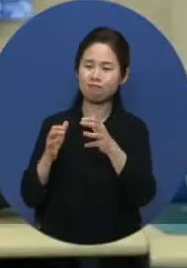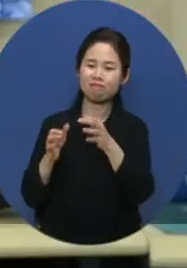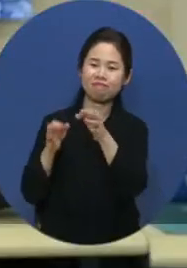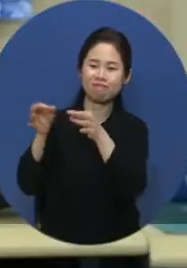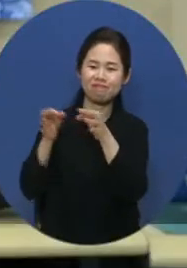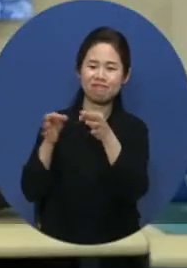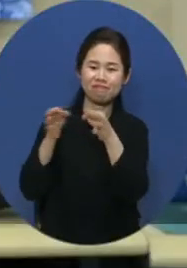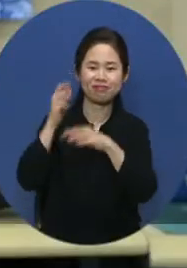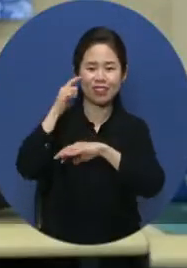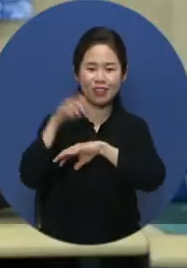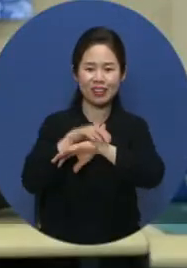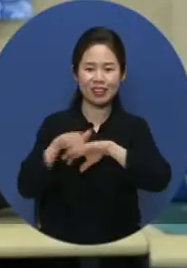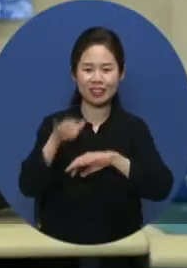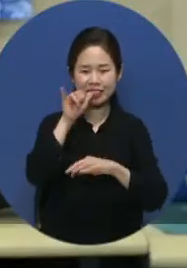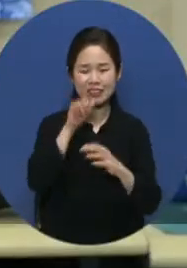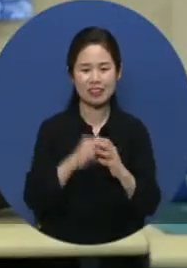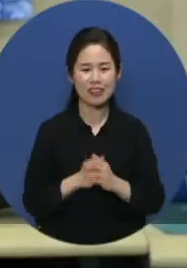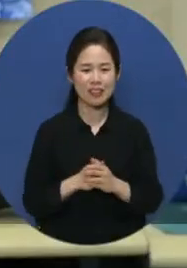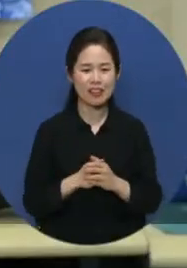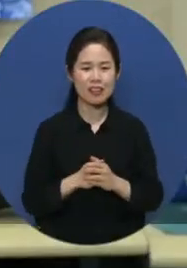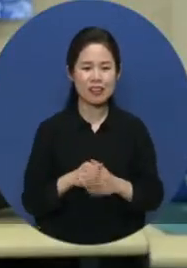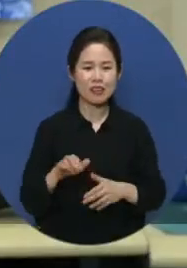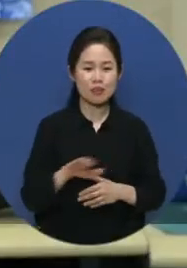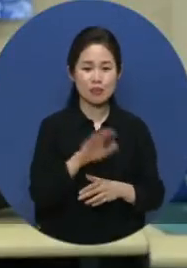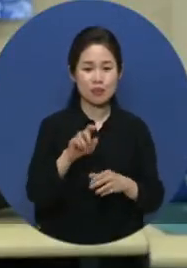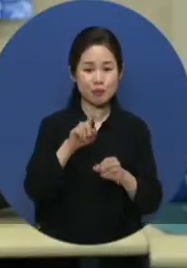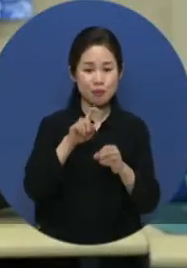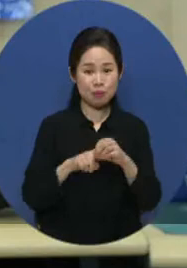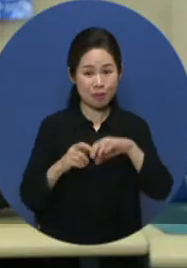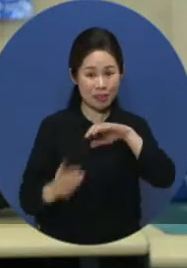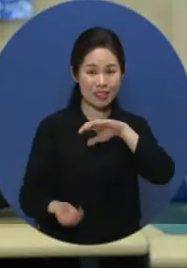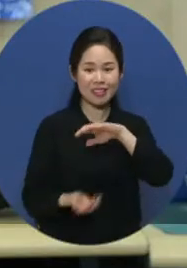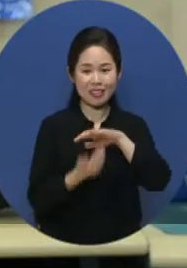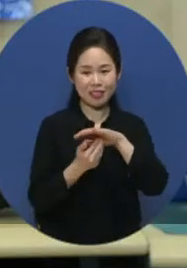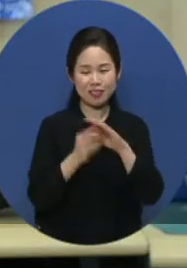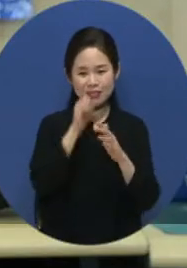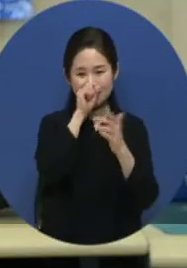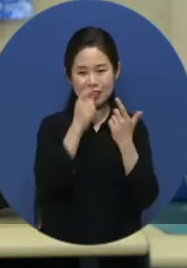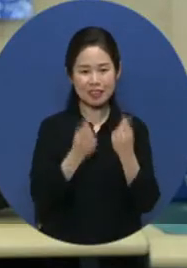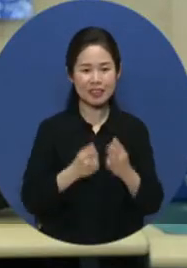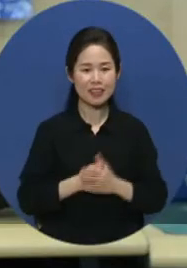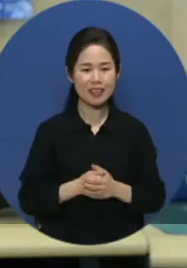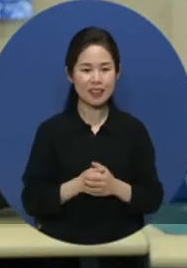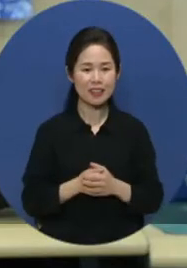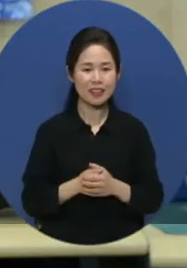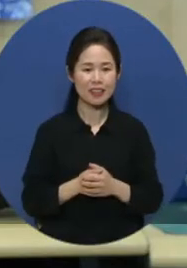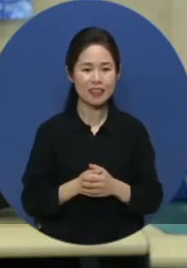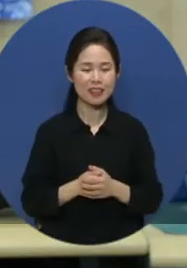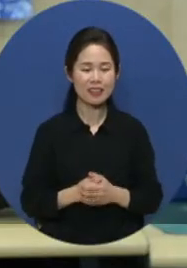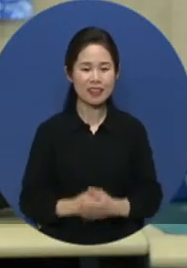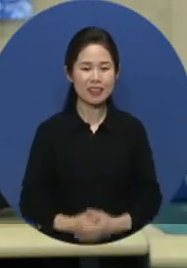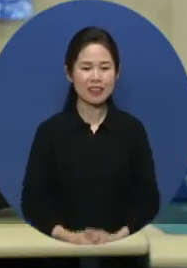그렇게 해서 어쨌든 간에 이제 저희 미션을 달성하는 거죠. 예, 필요하면은